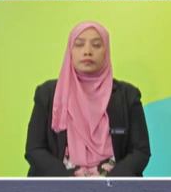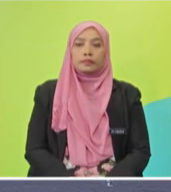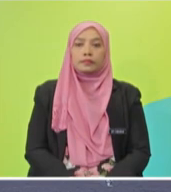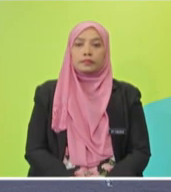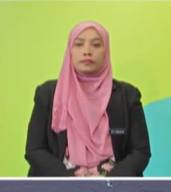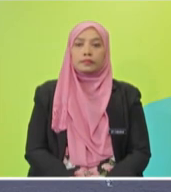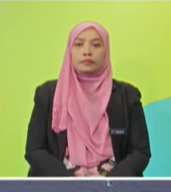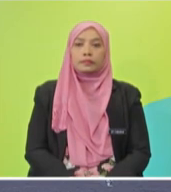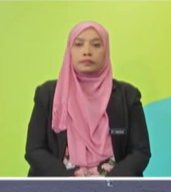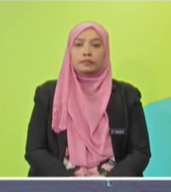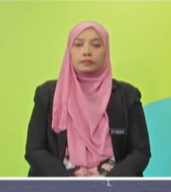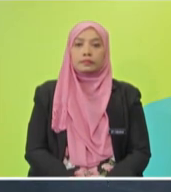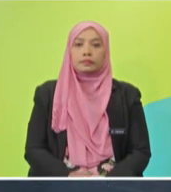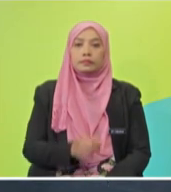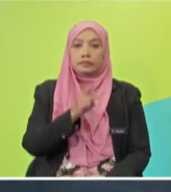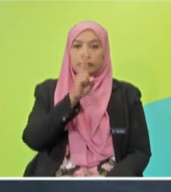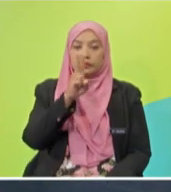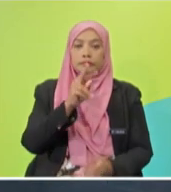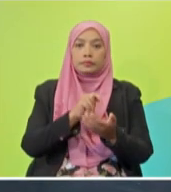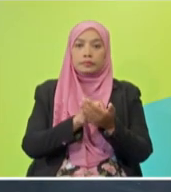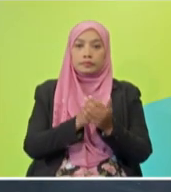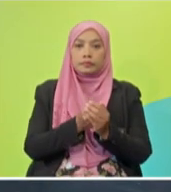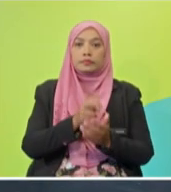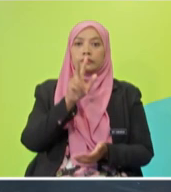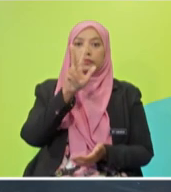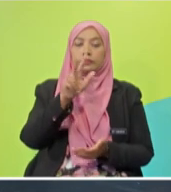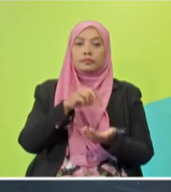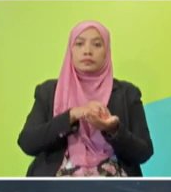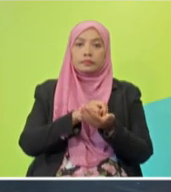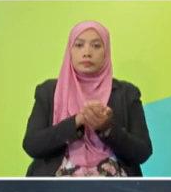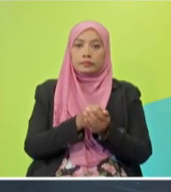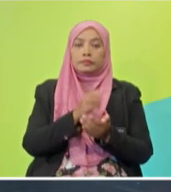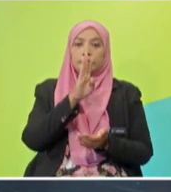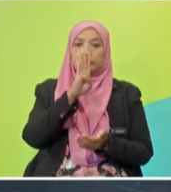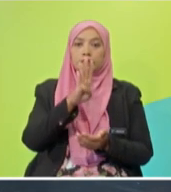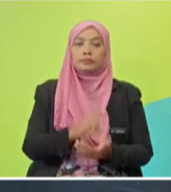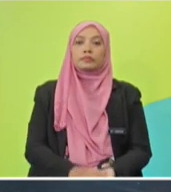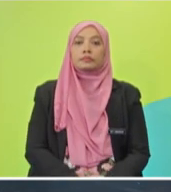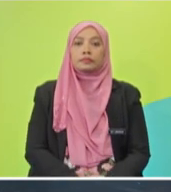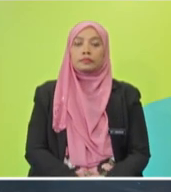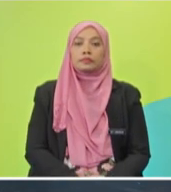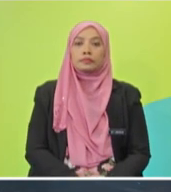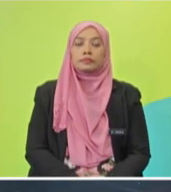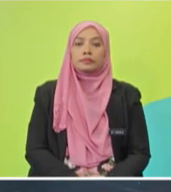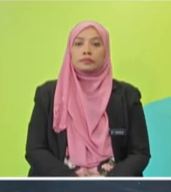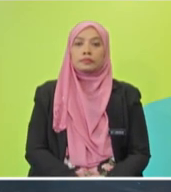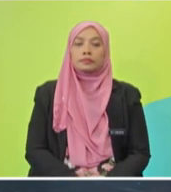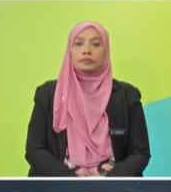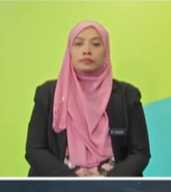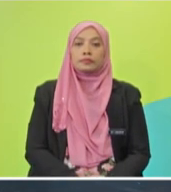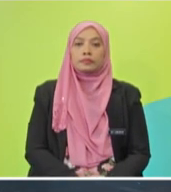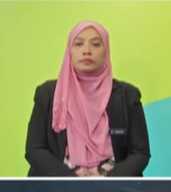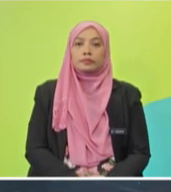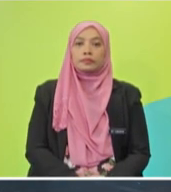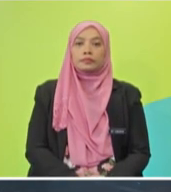4. Okey. Jadi kita dah mewakilkan 2 warna pink, 3 warna putih dan 4